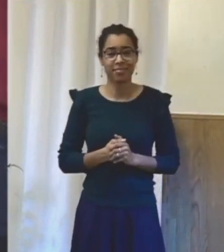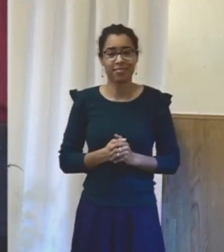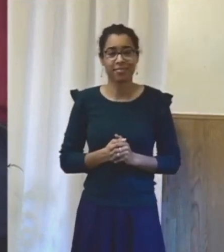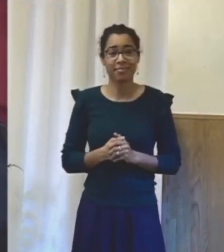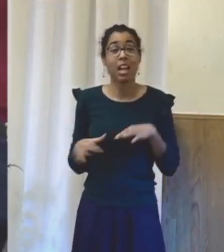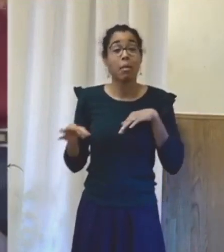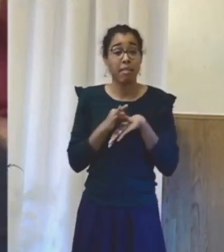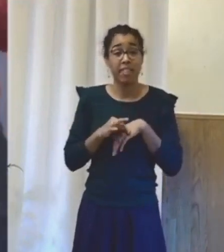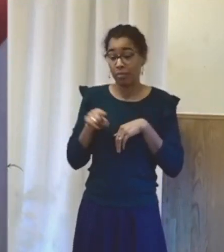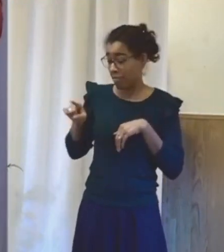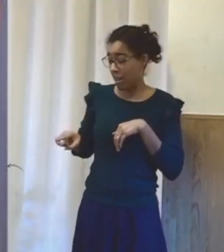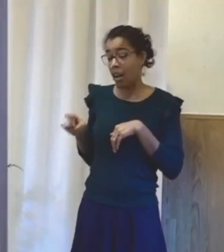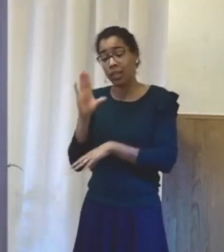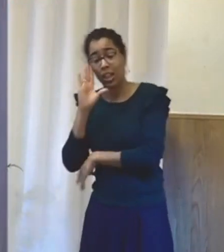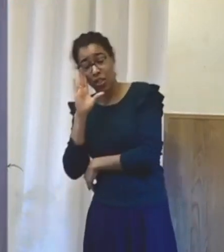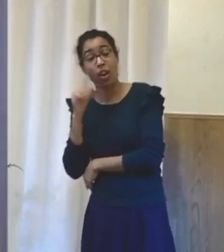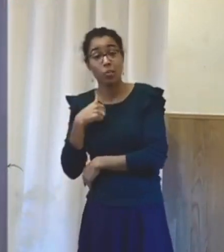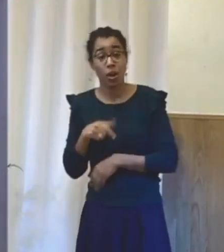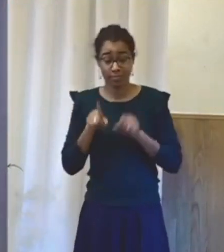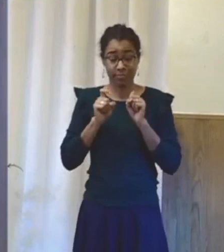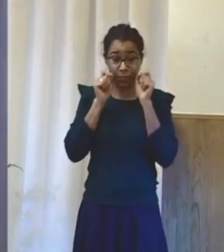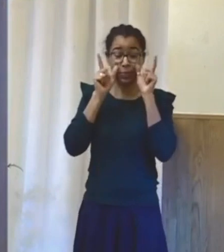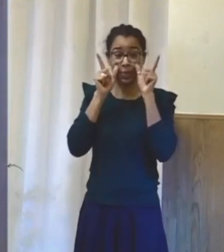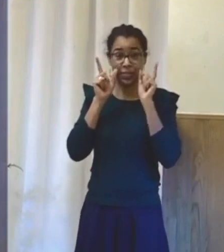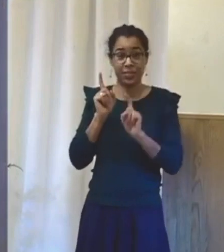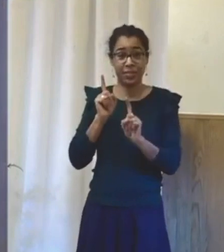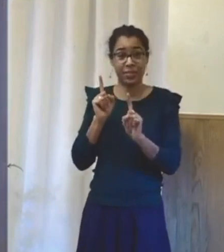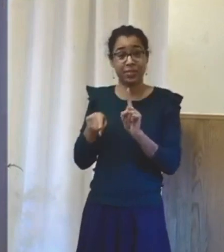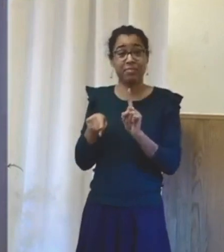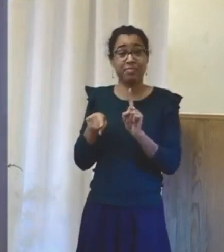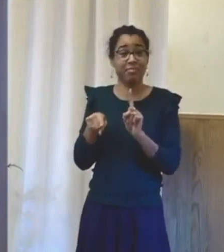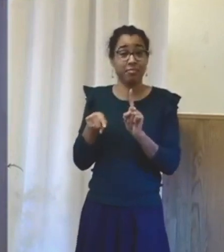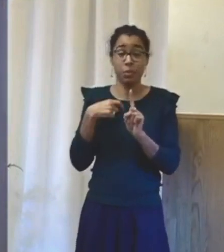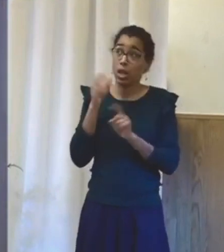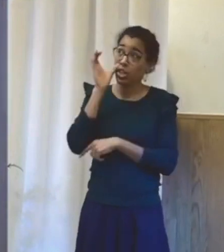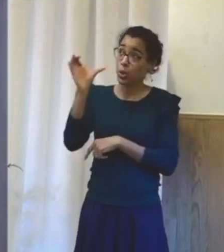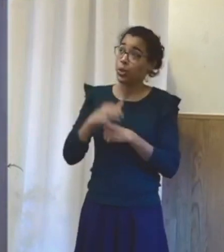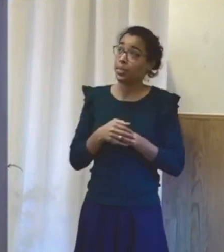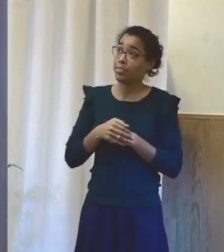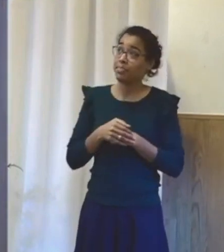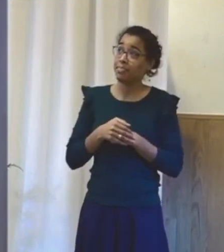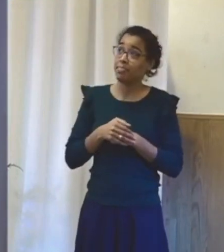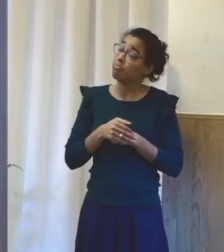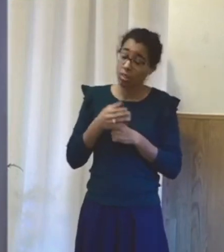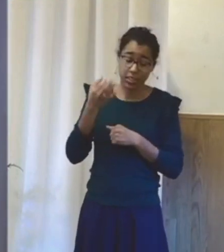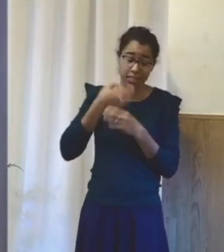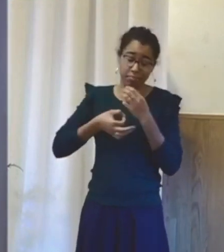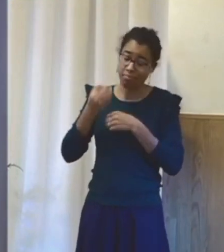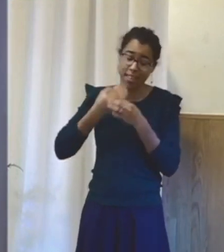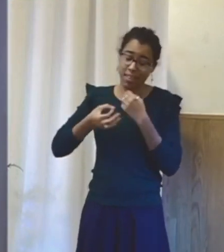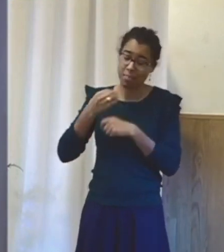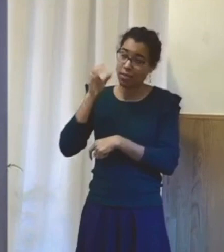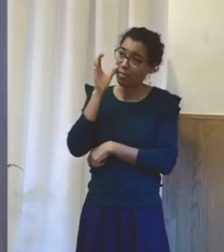Ma femme, elle dort à côté, mais moi, je suis là éveillé et j'écoute. Il me parle. Il me